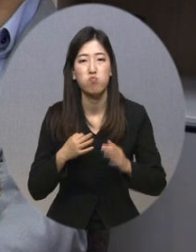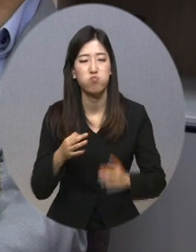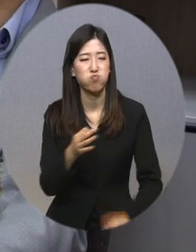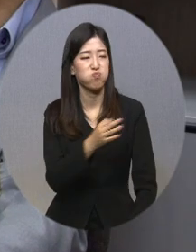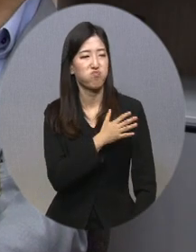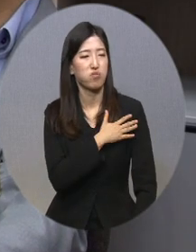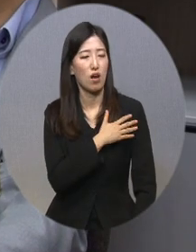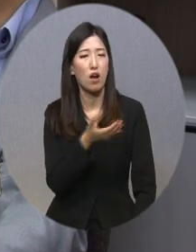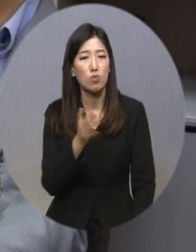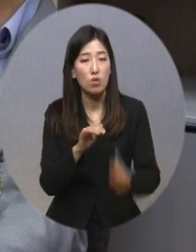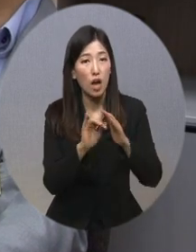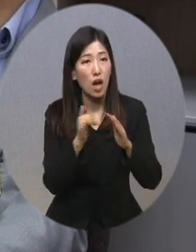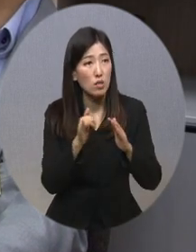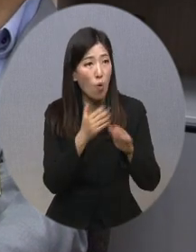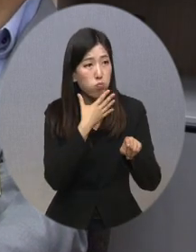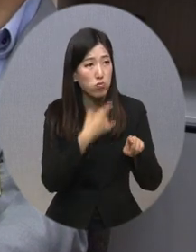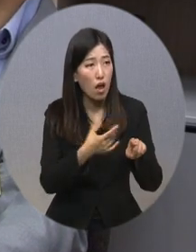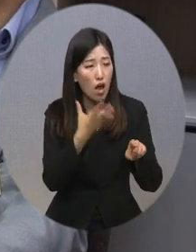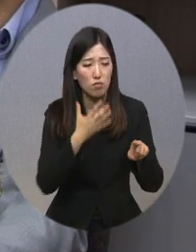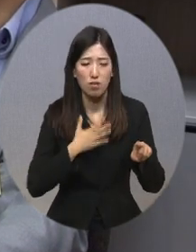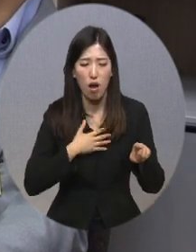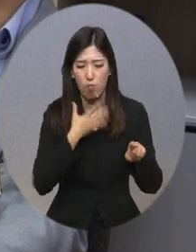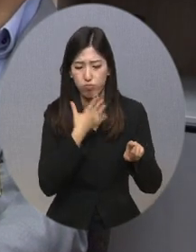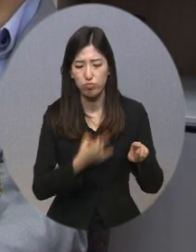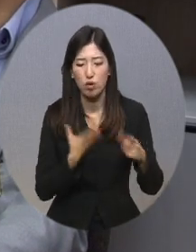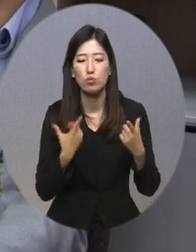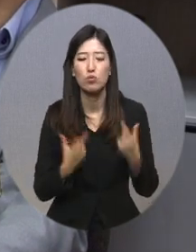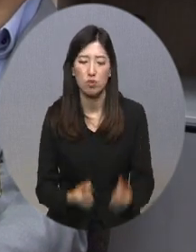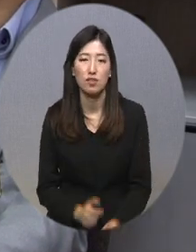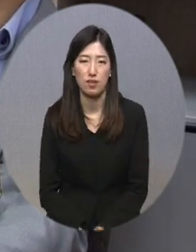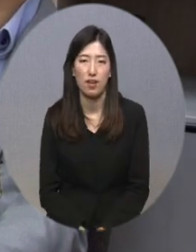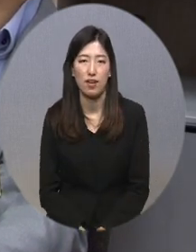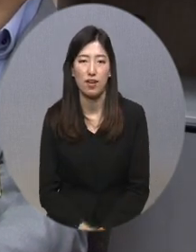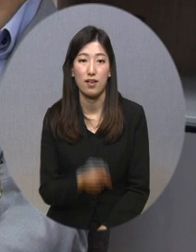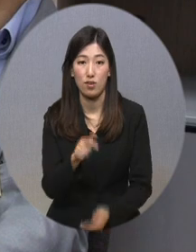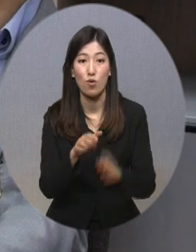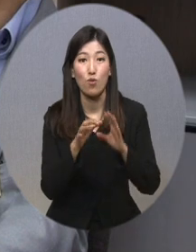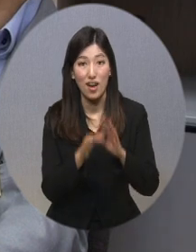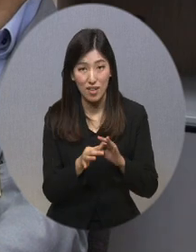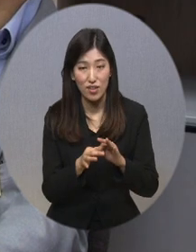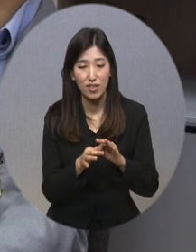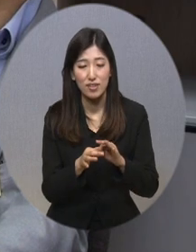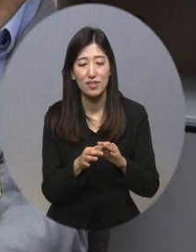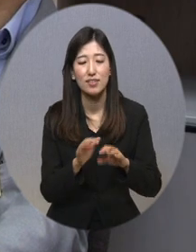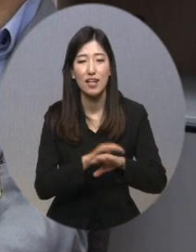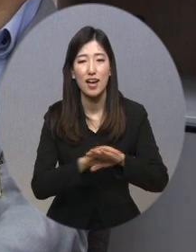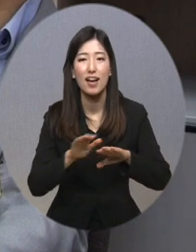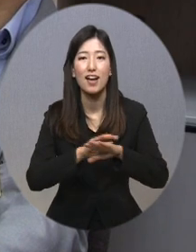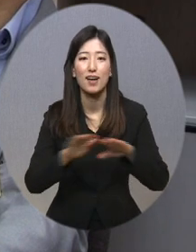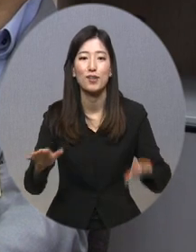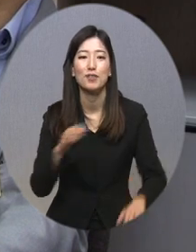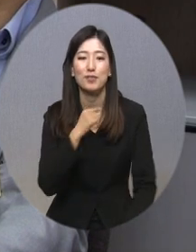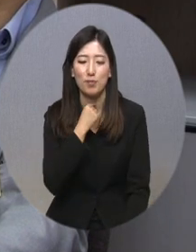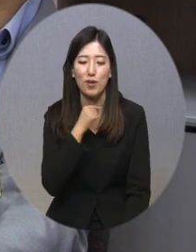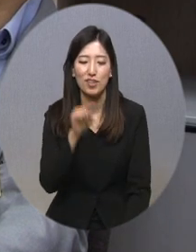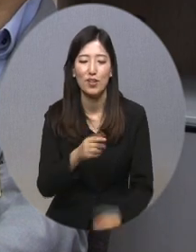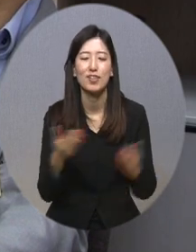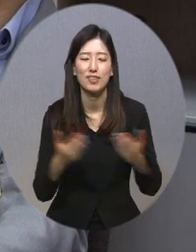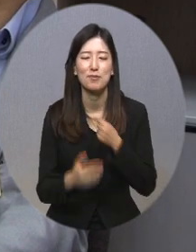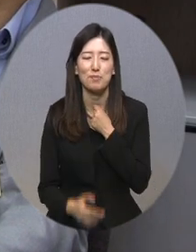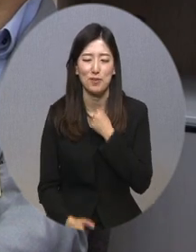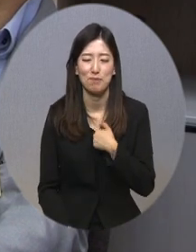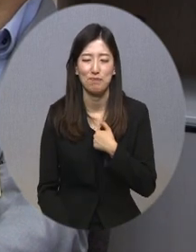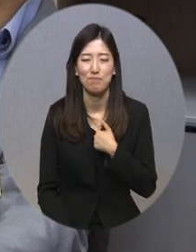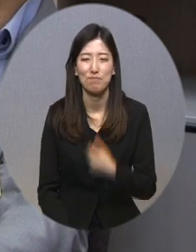가족이 행복하지 못하면 진짜 힘든 거잖아요. 예. 그런 문제들을 조금 더 잘 해결할 수 있도록 그런 일을 하고 싶어요.